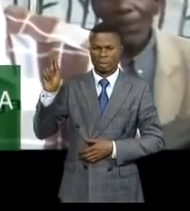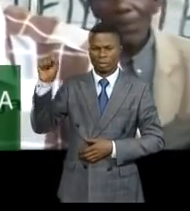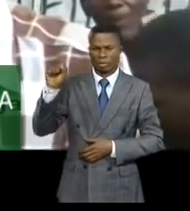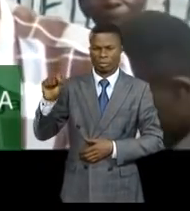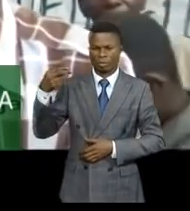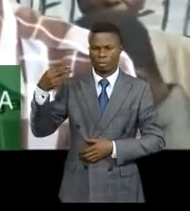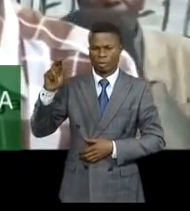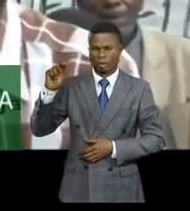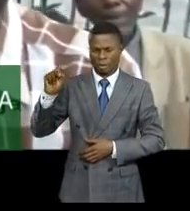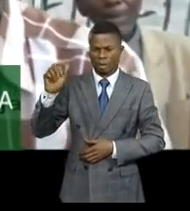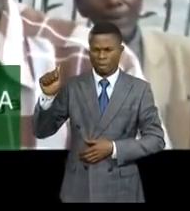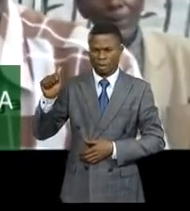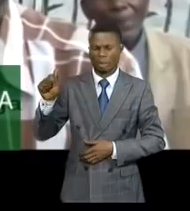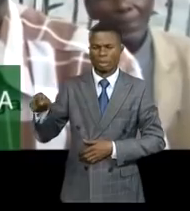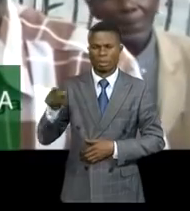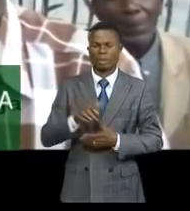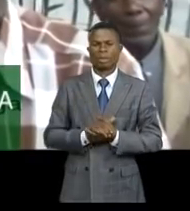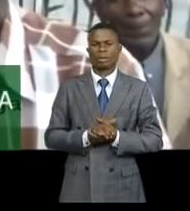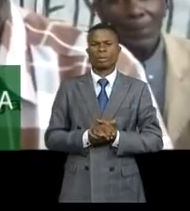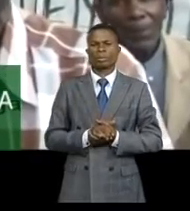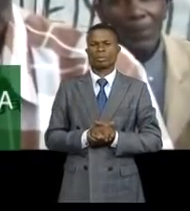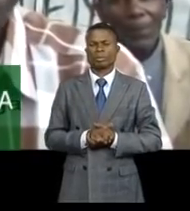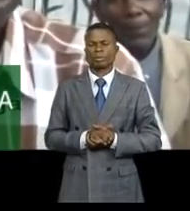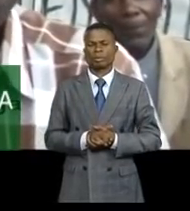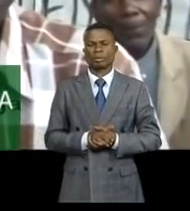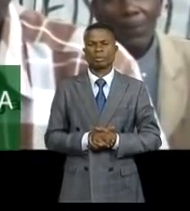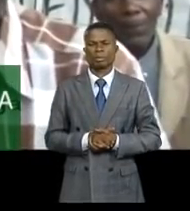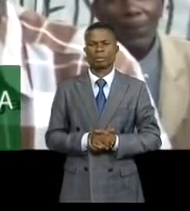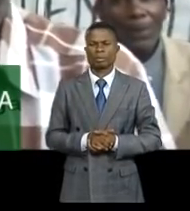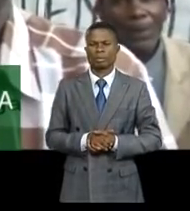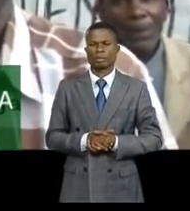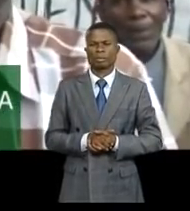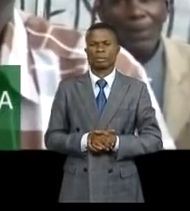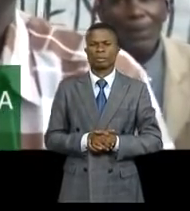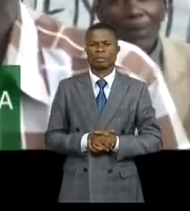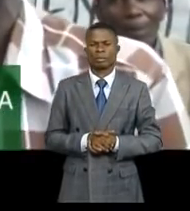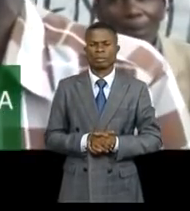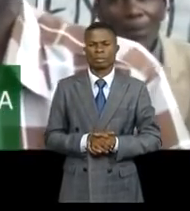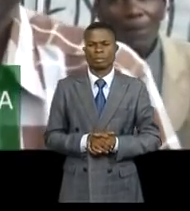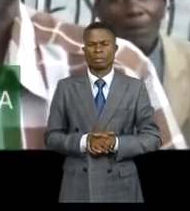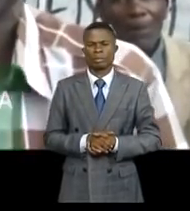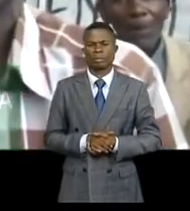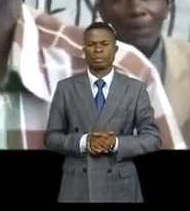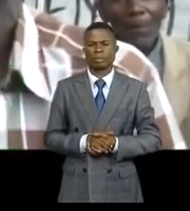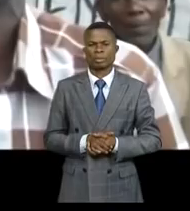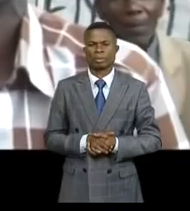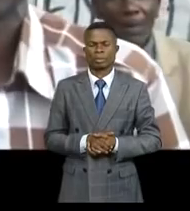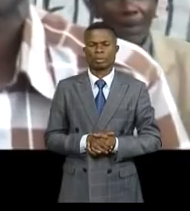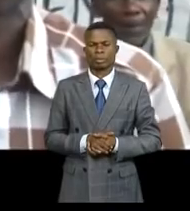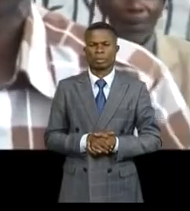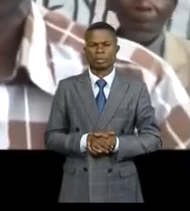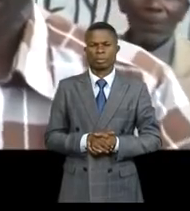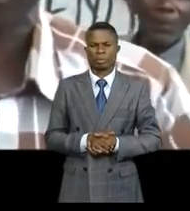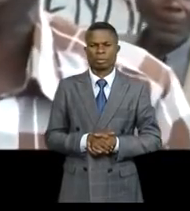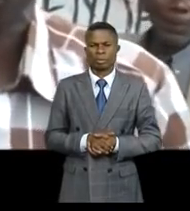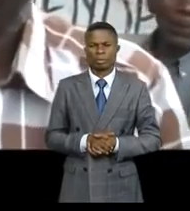parce qu'il est tout banababaka, batoto est tout banawawa, banabakatabichwa, nanjo ville, et qui was a cana, et qui méritait à